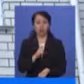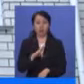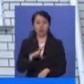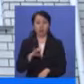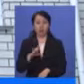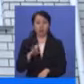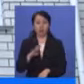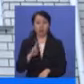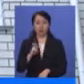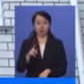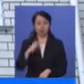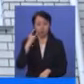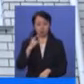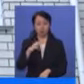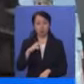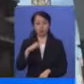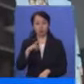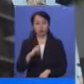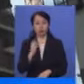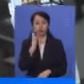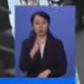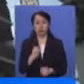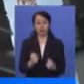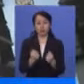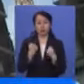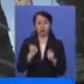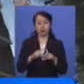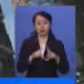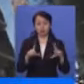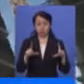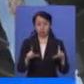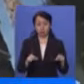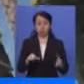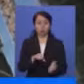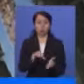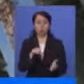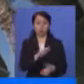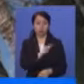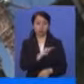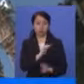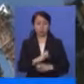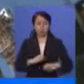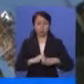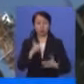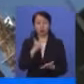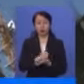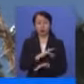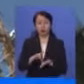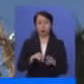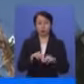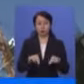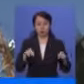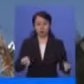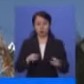Назарбаева, Крепостная, Казахстанская правда для строительства спортивного комплекса. Принимая участие в рабочей группе при акимате города